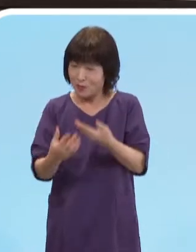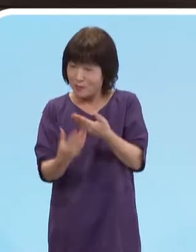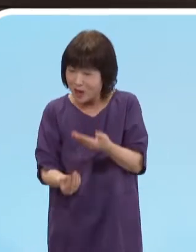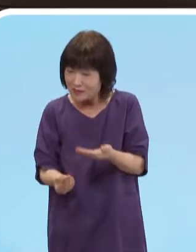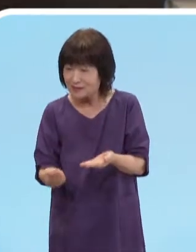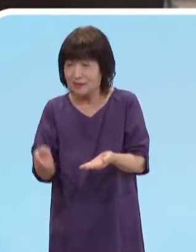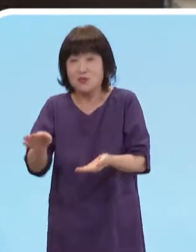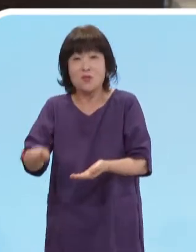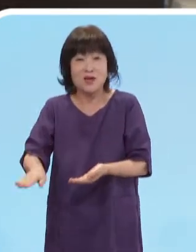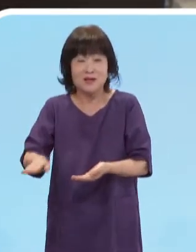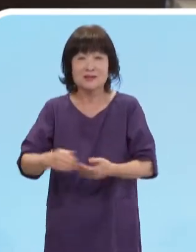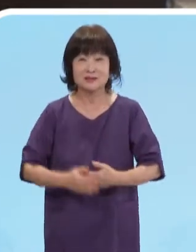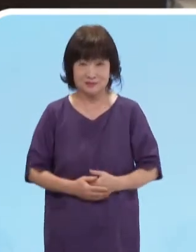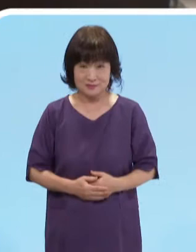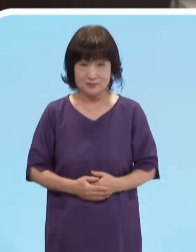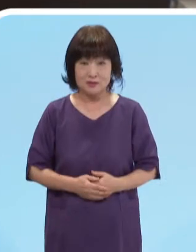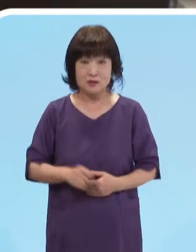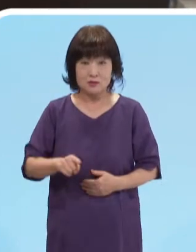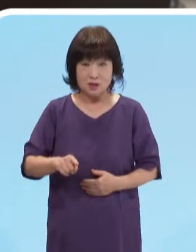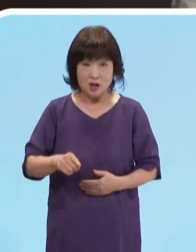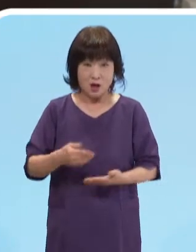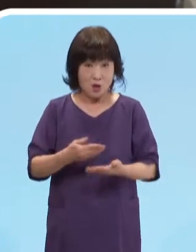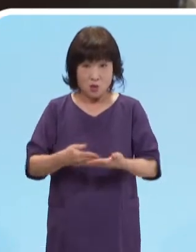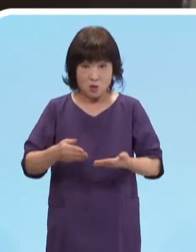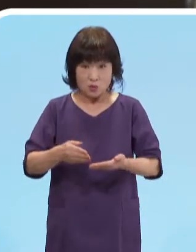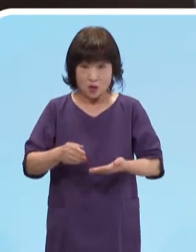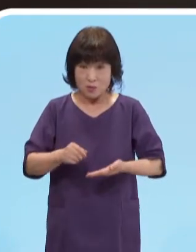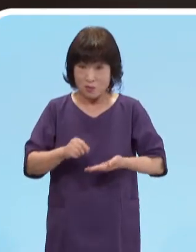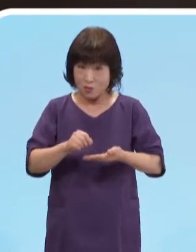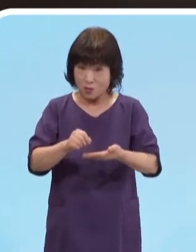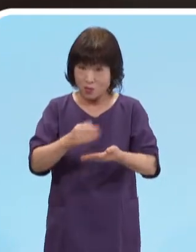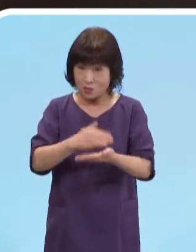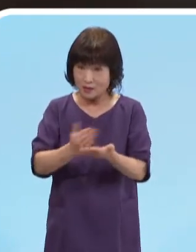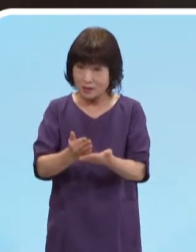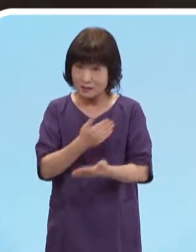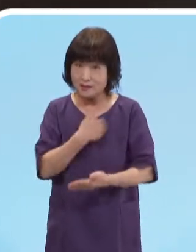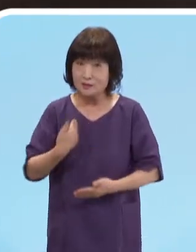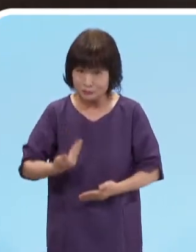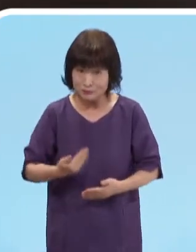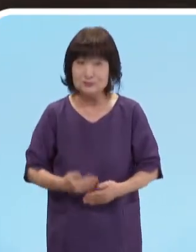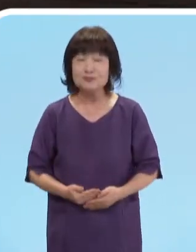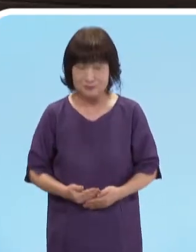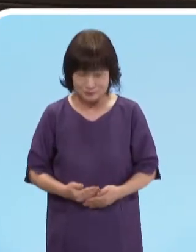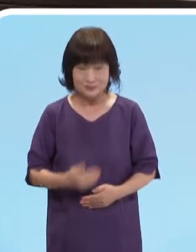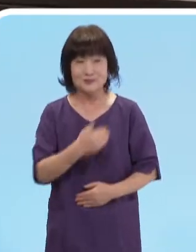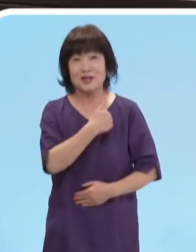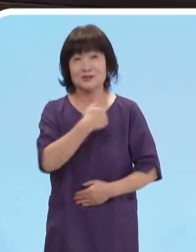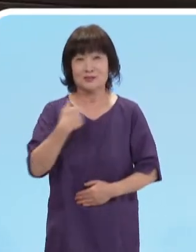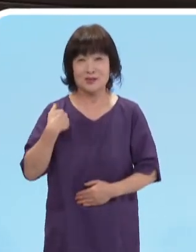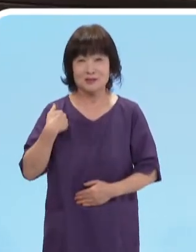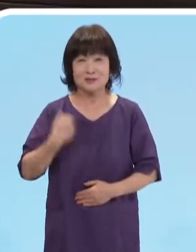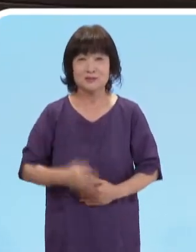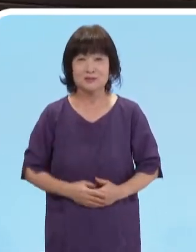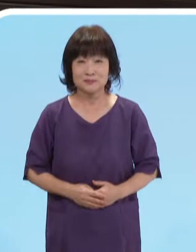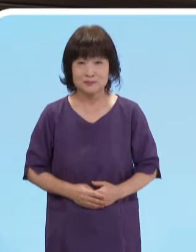。 じゃあこの絵もケーキにできるんですか。 もちろん大丈夫ですよ。